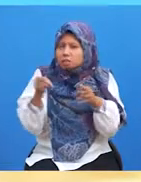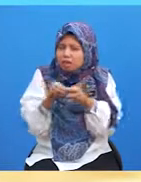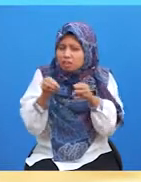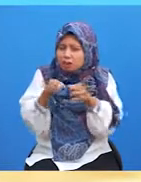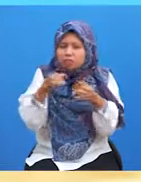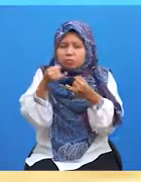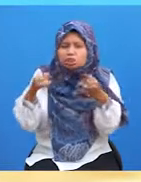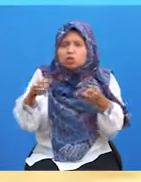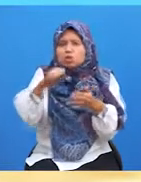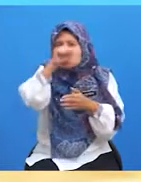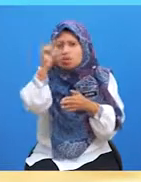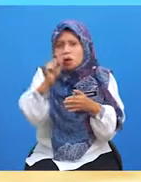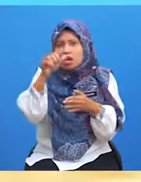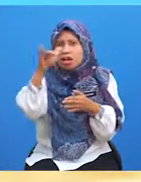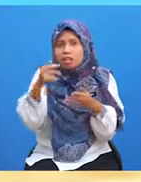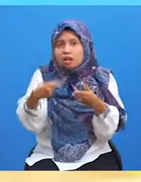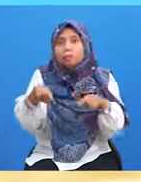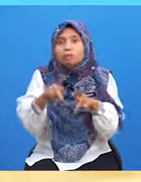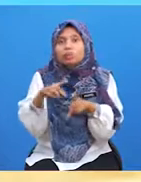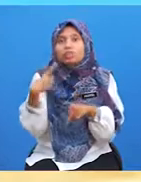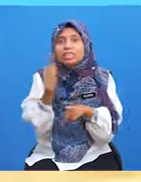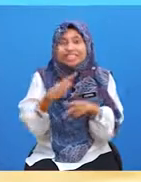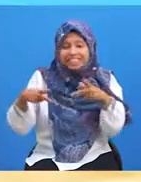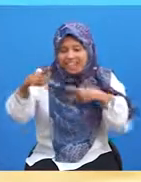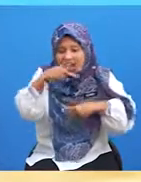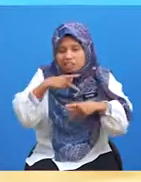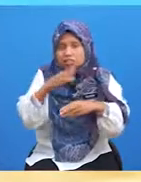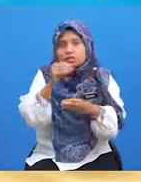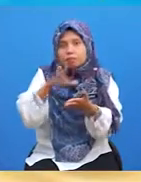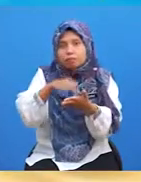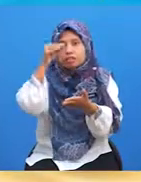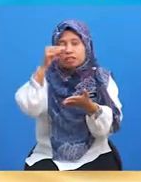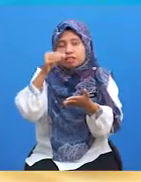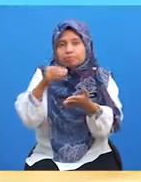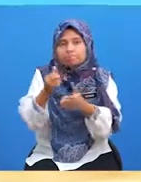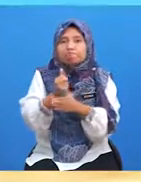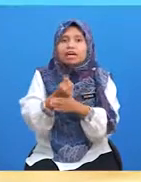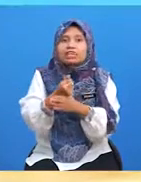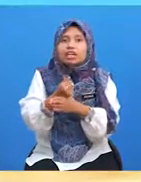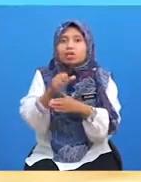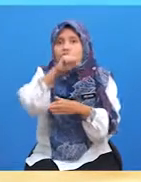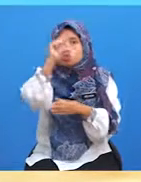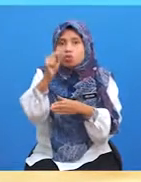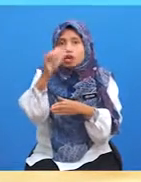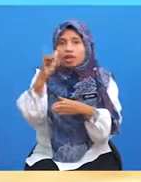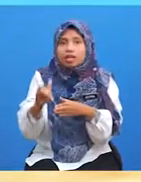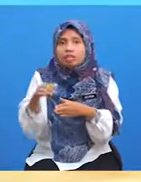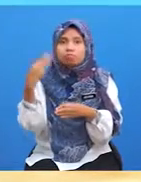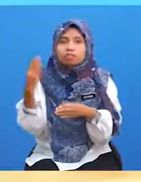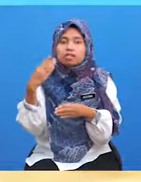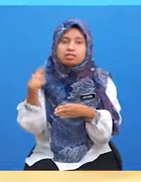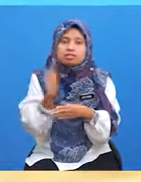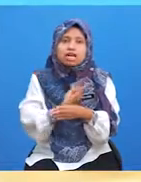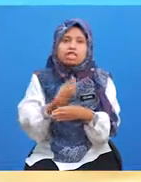jenis soalan yang perlu kita kaji dan pelajari. Antara jenis soalan yang biasa